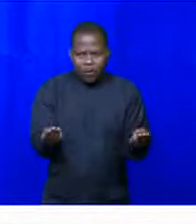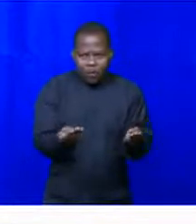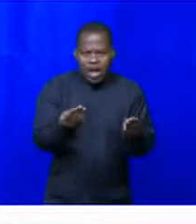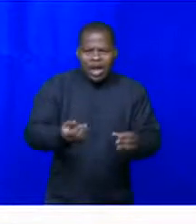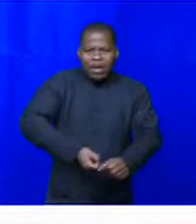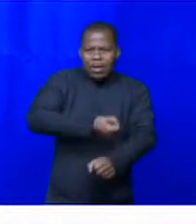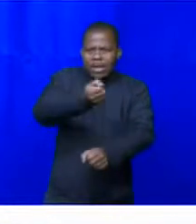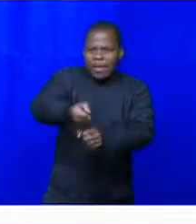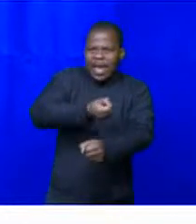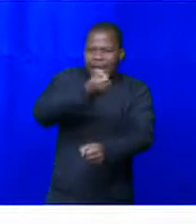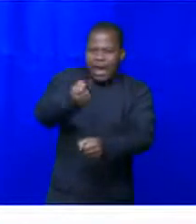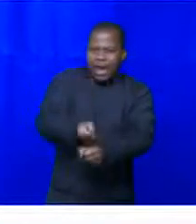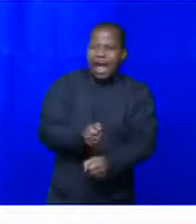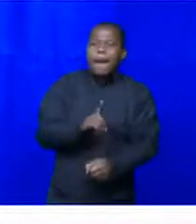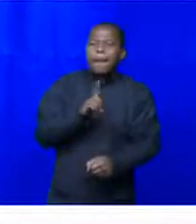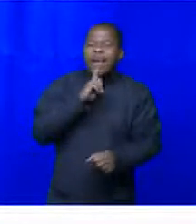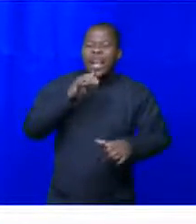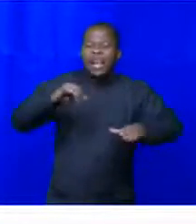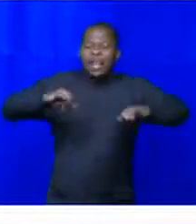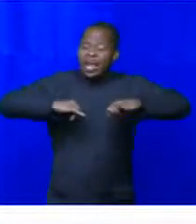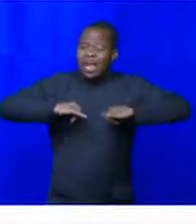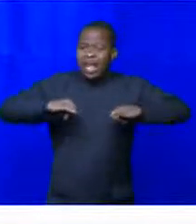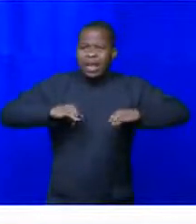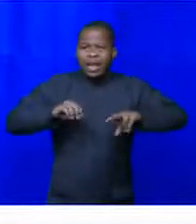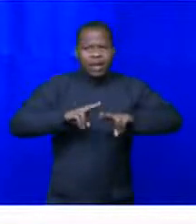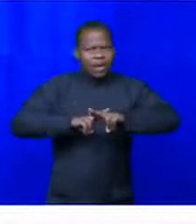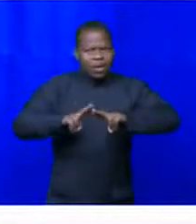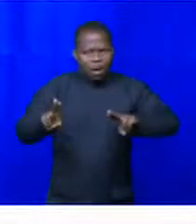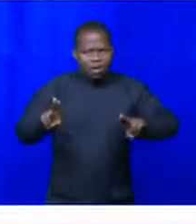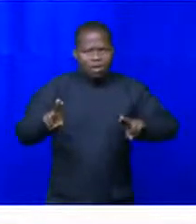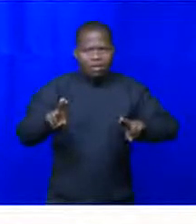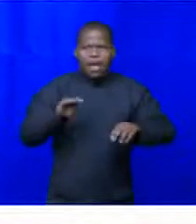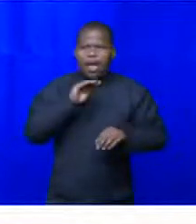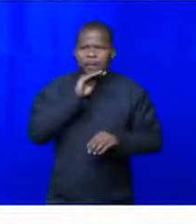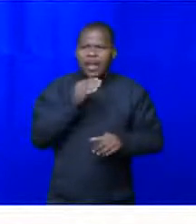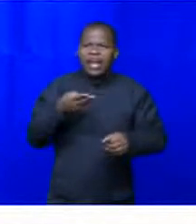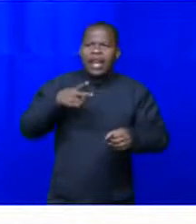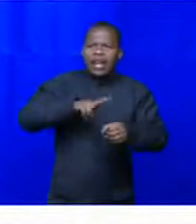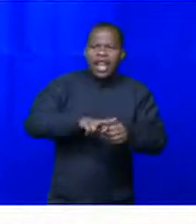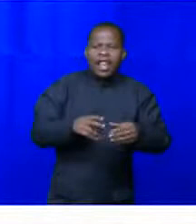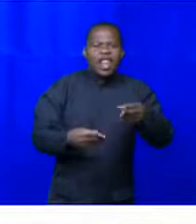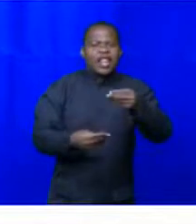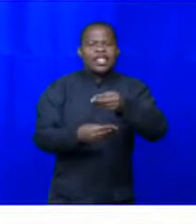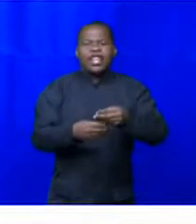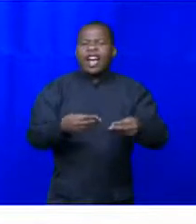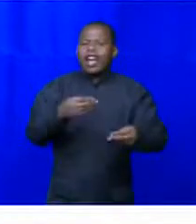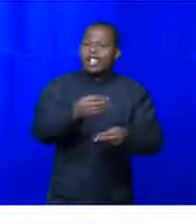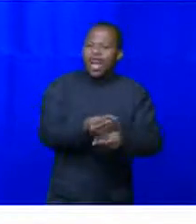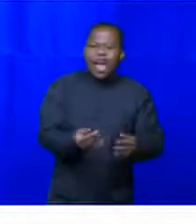ready to offer ama services ngezinga zesetulo so the facility that we use us